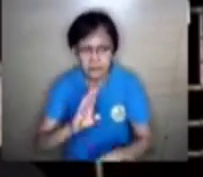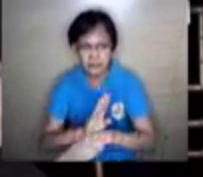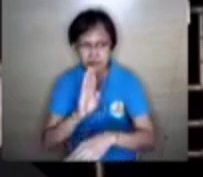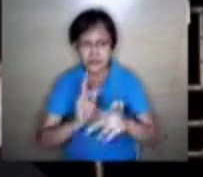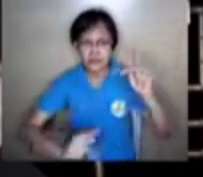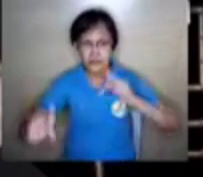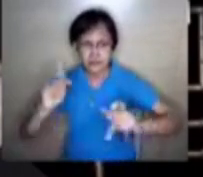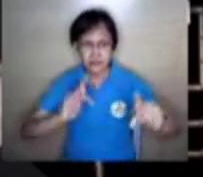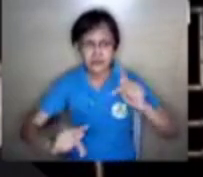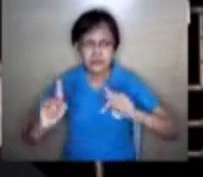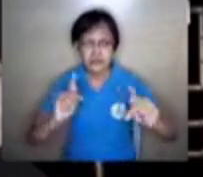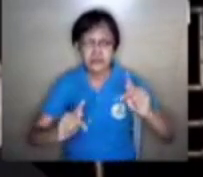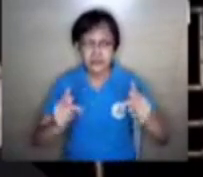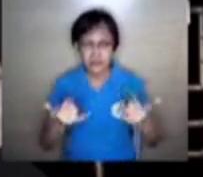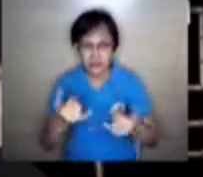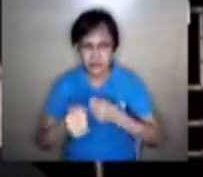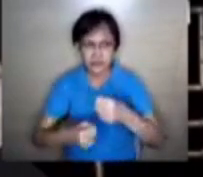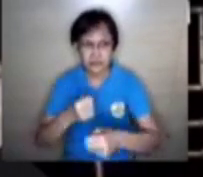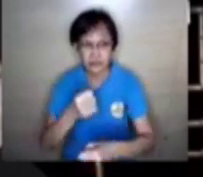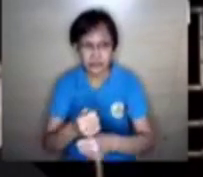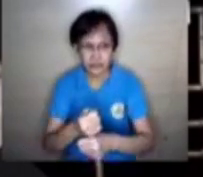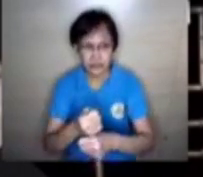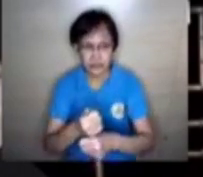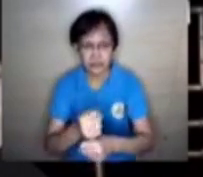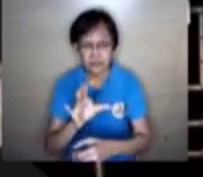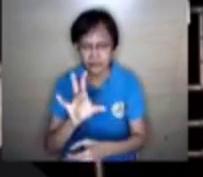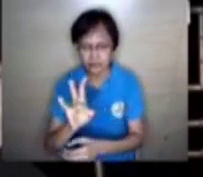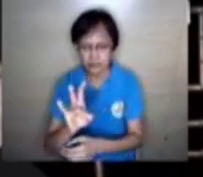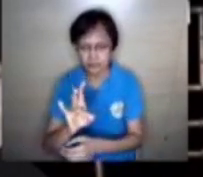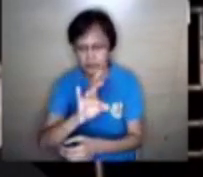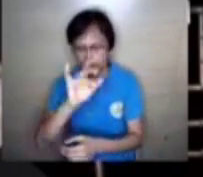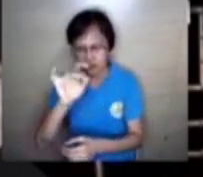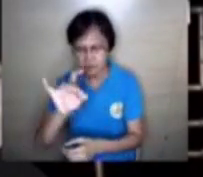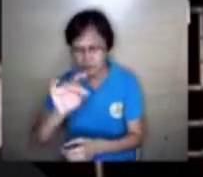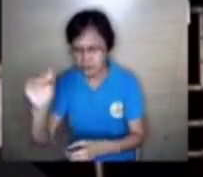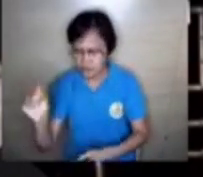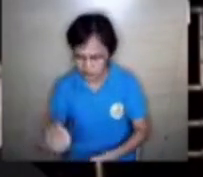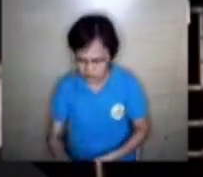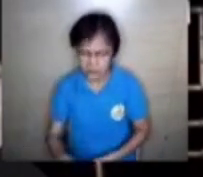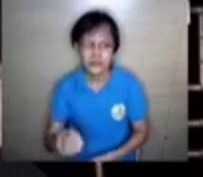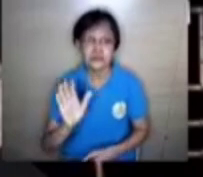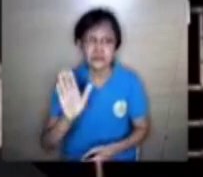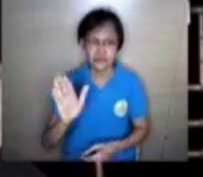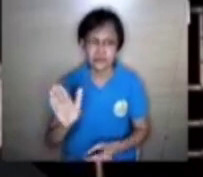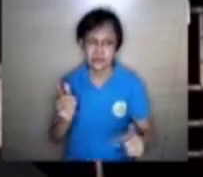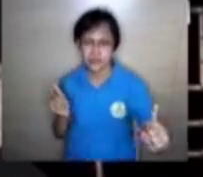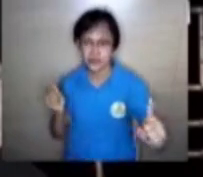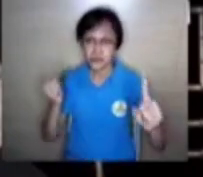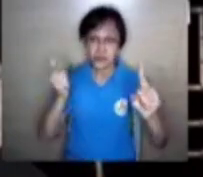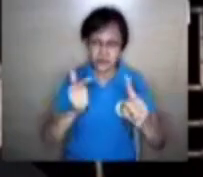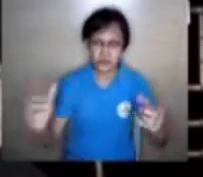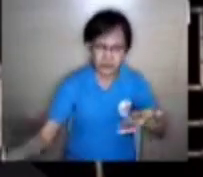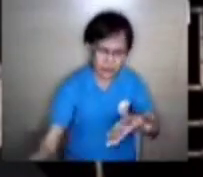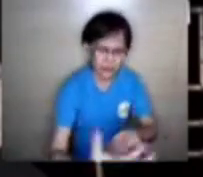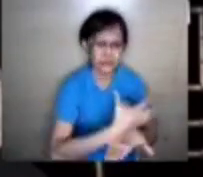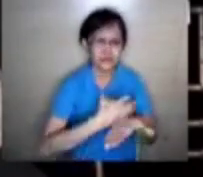ito, nasa 78% na tayo ng ating target collection.